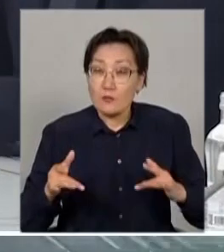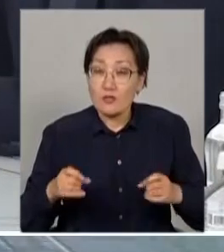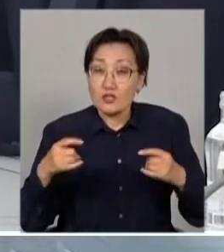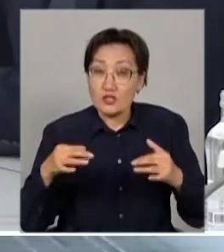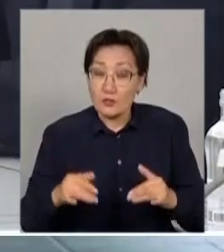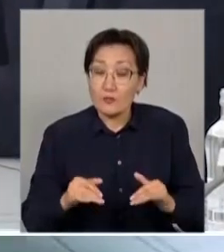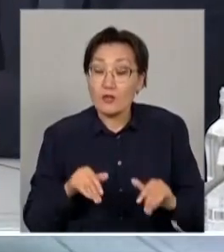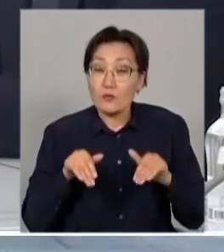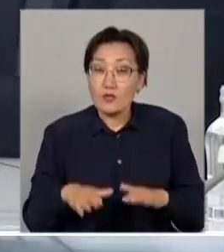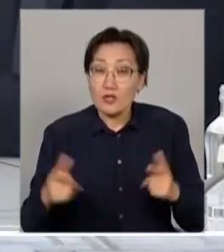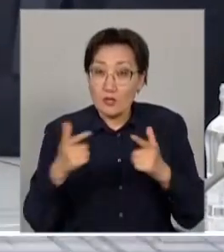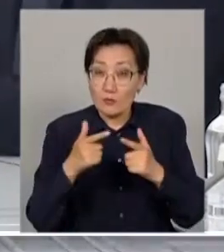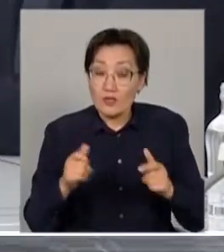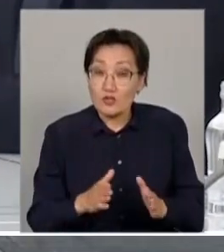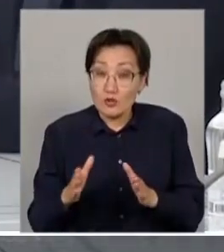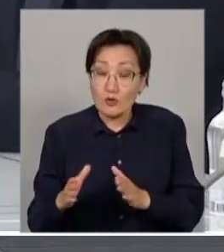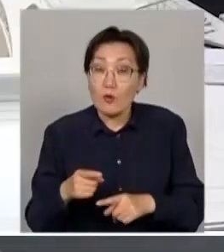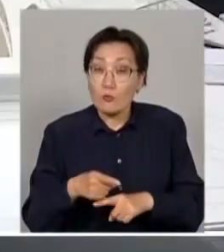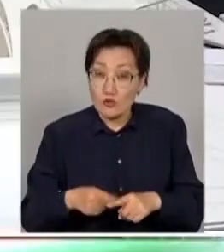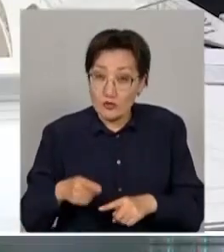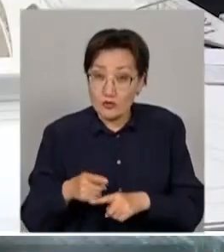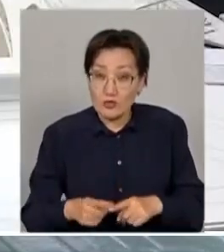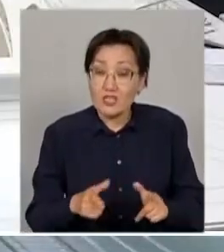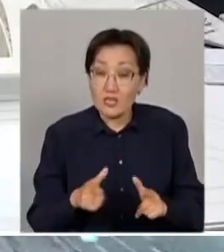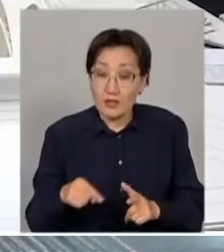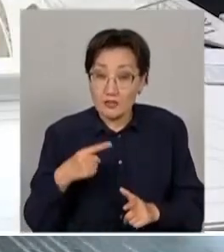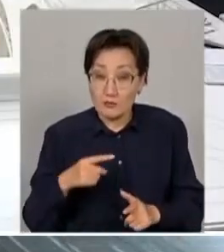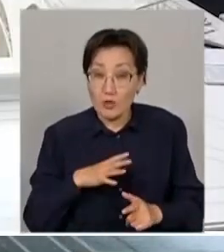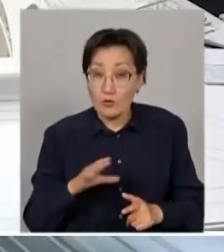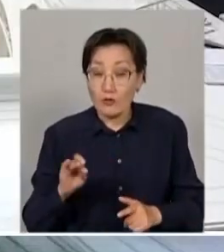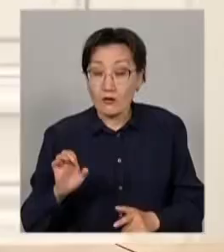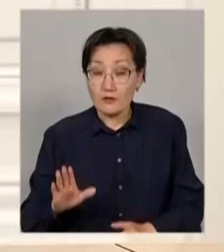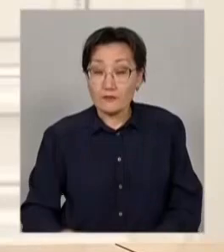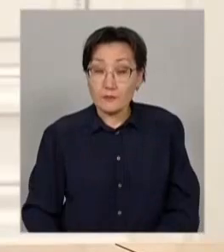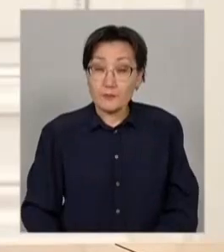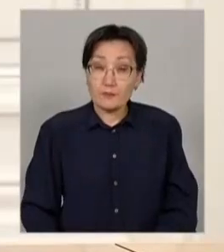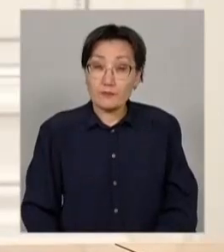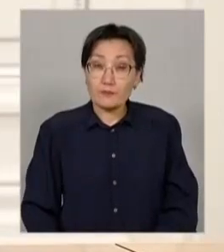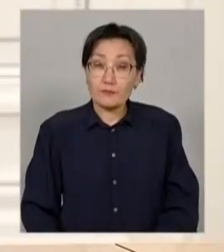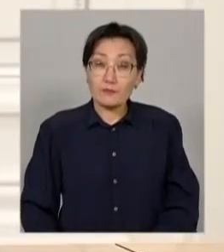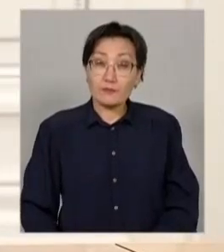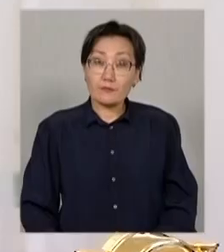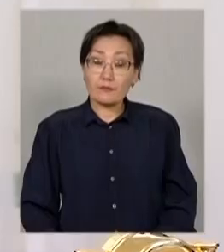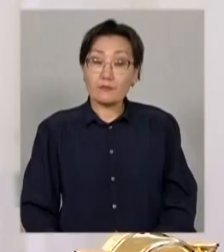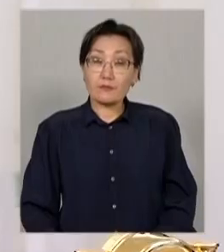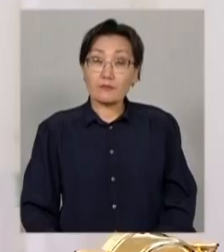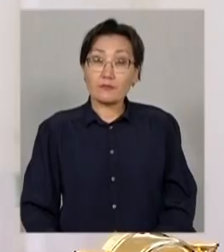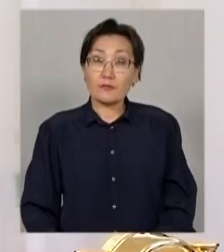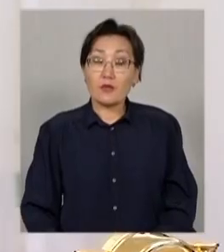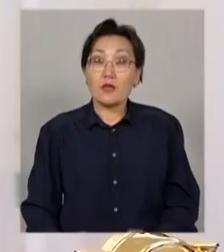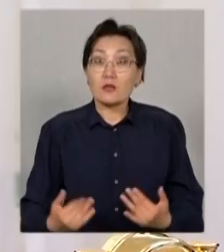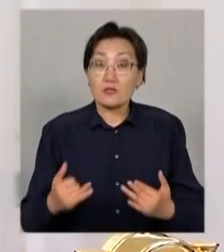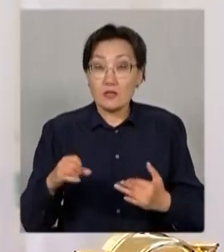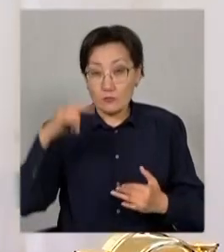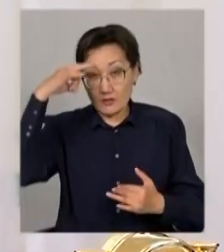мен ақпараттық жүйелерді бөлісуге дайын деді Қасым-Жомарт Тоқаев. Только за прошлый год по нашим данным. Қазіргі